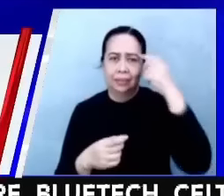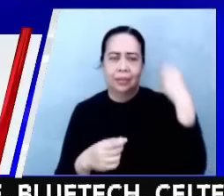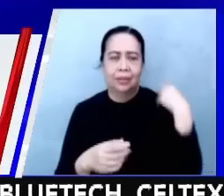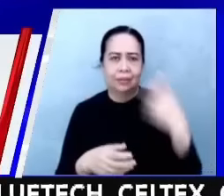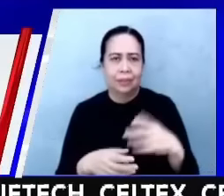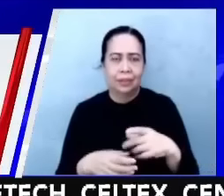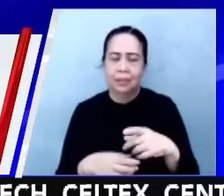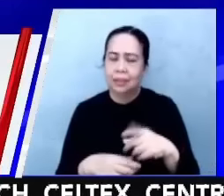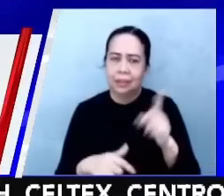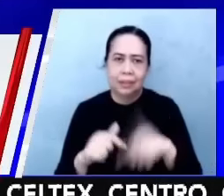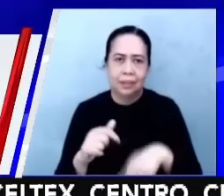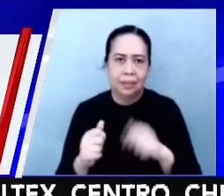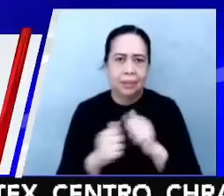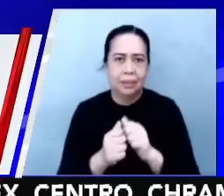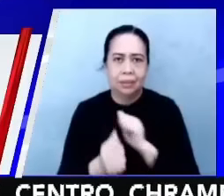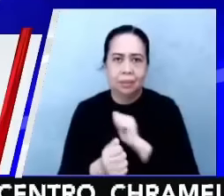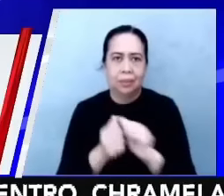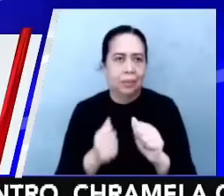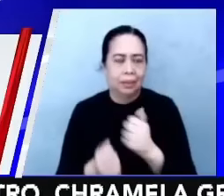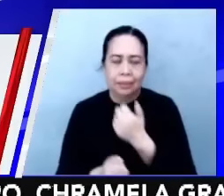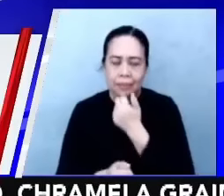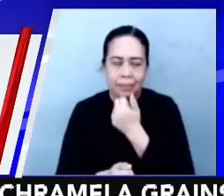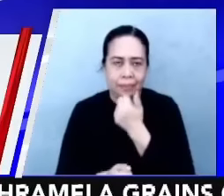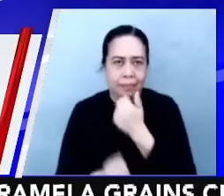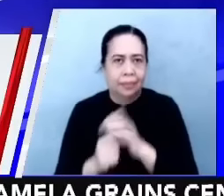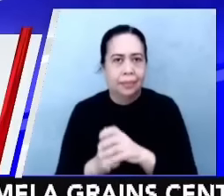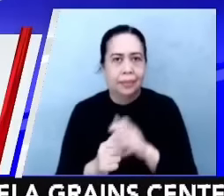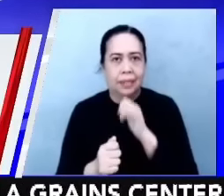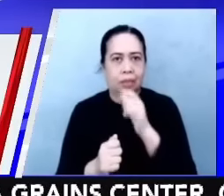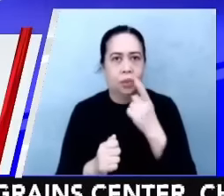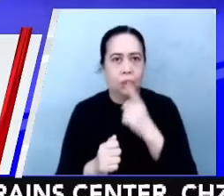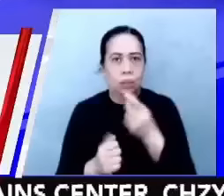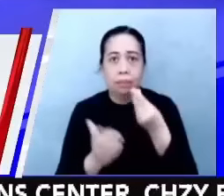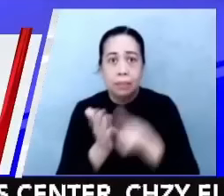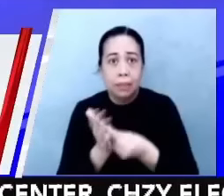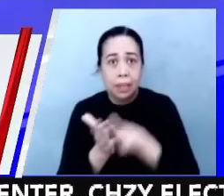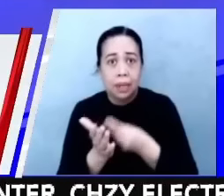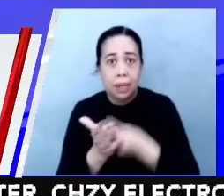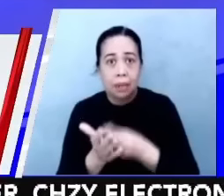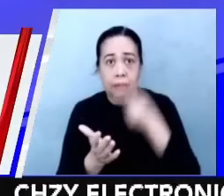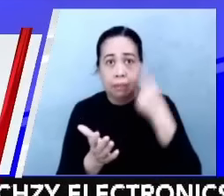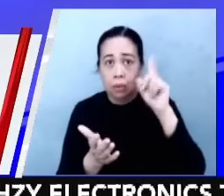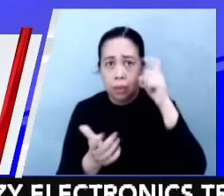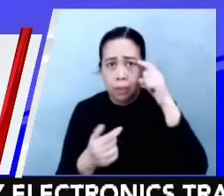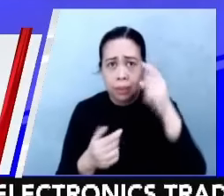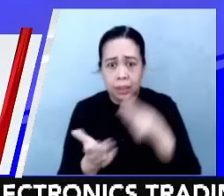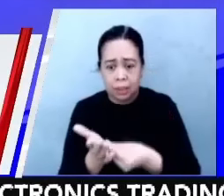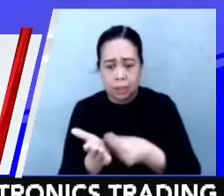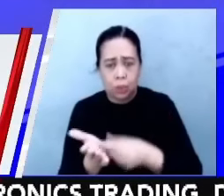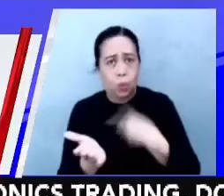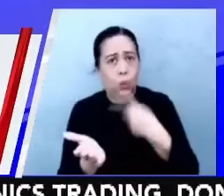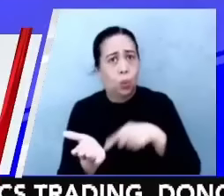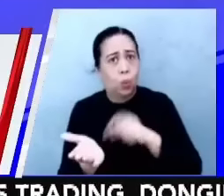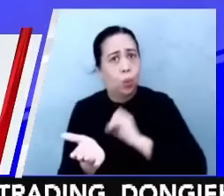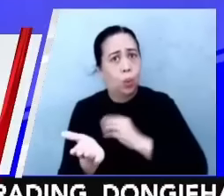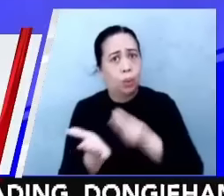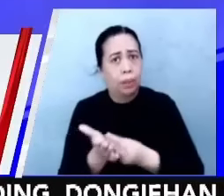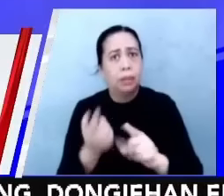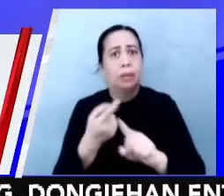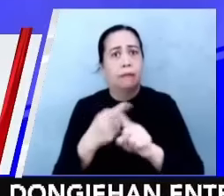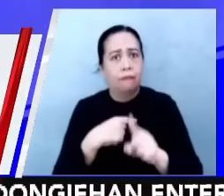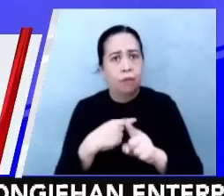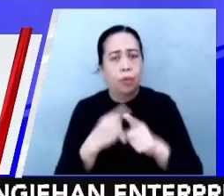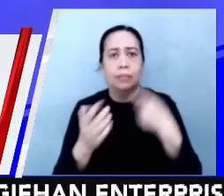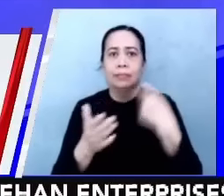pumasa yung ganyan Igan dahil hindi lamang yan per perang hawak ng gobyerno yan ay perang galing sa buwis ng